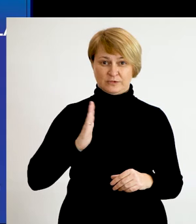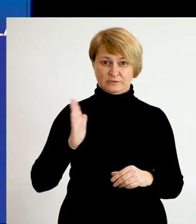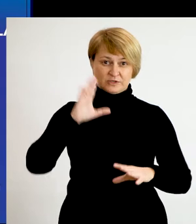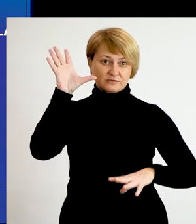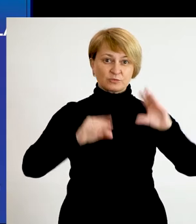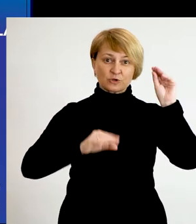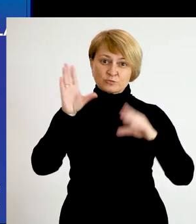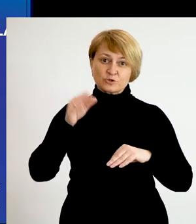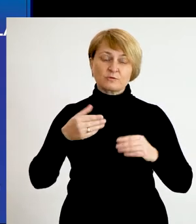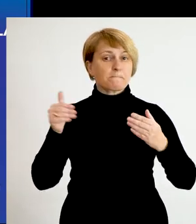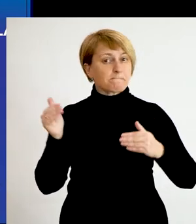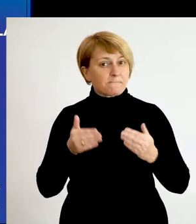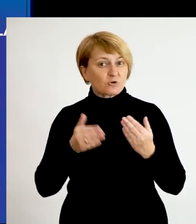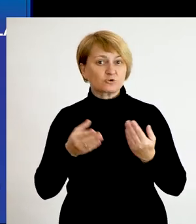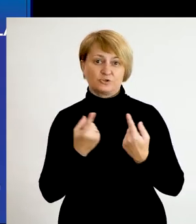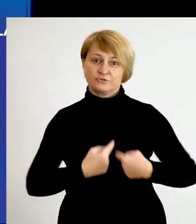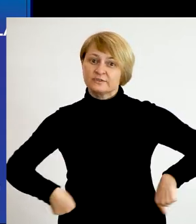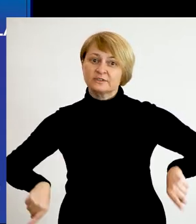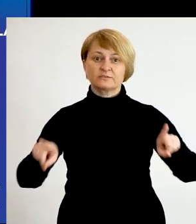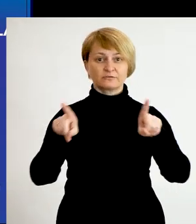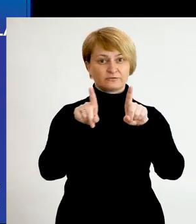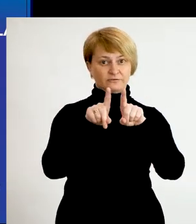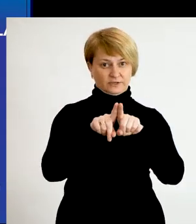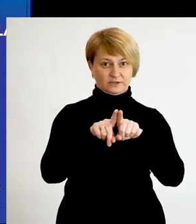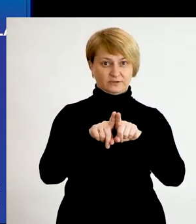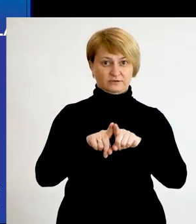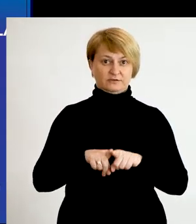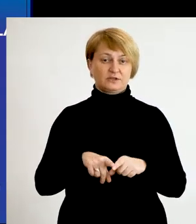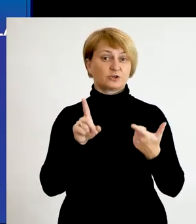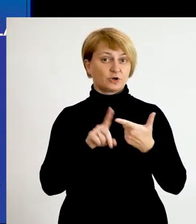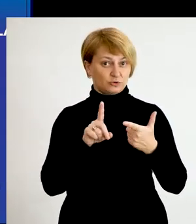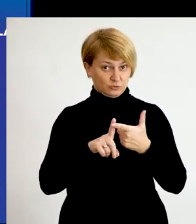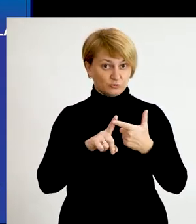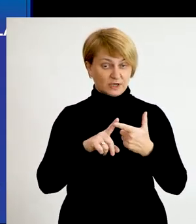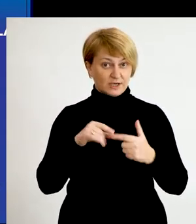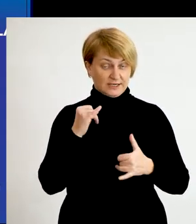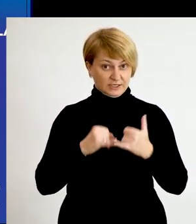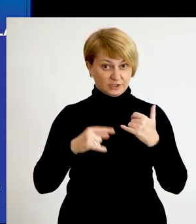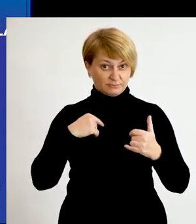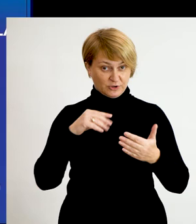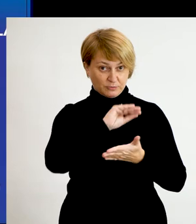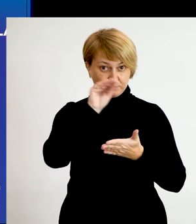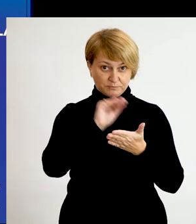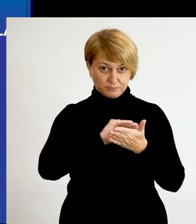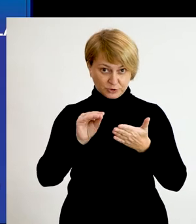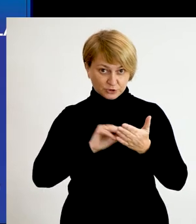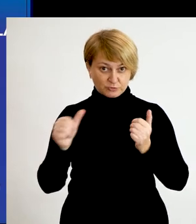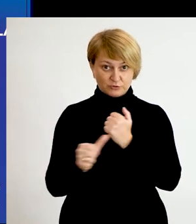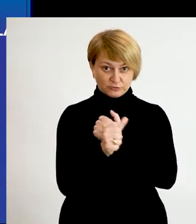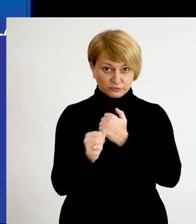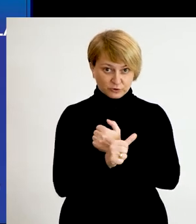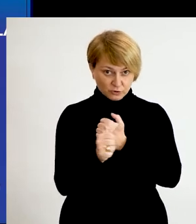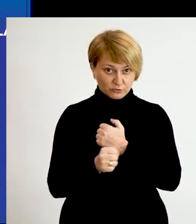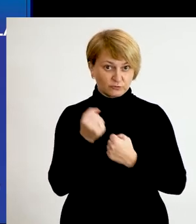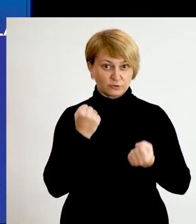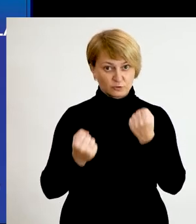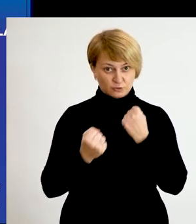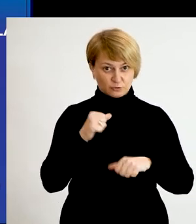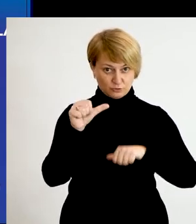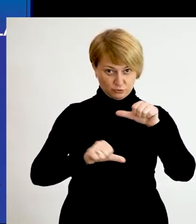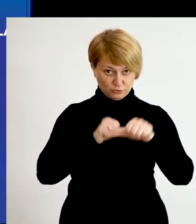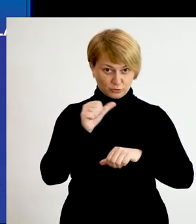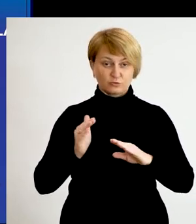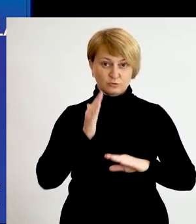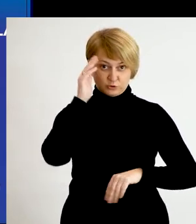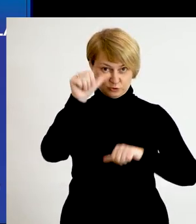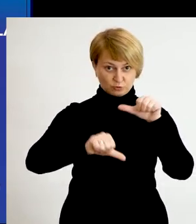budżetu. Tego, żeby on był możliwy do wykonania, a jednocześnie, żeby to, co piszemy, to, co umieszczamy w dokumencie, rzeczywiście w trudnym roku,